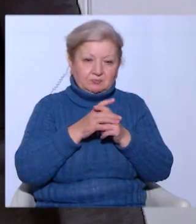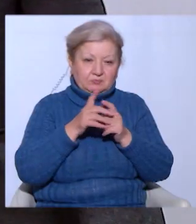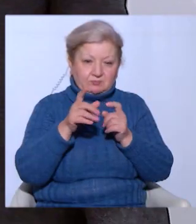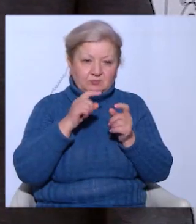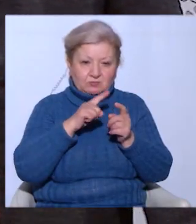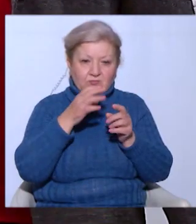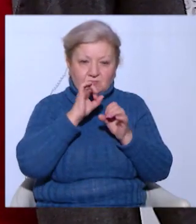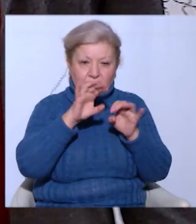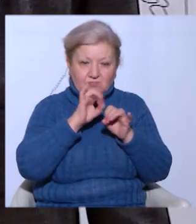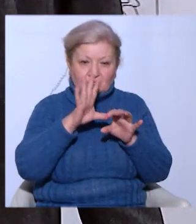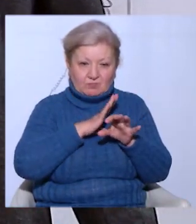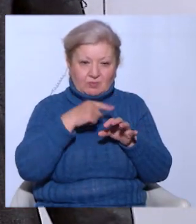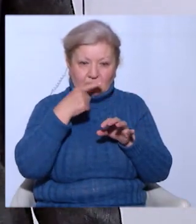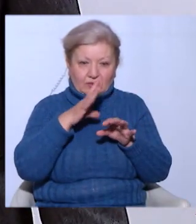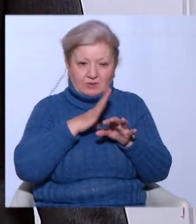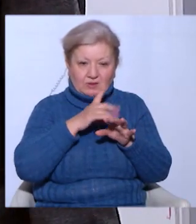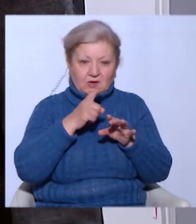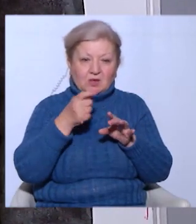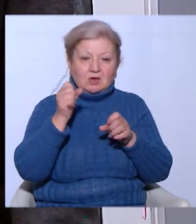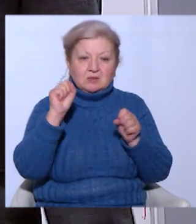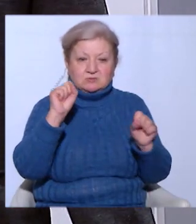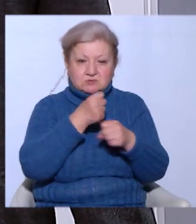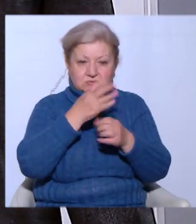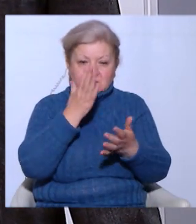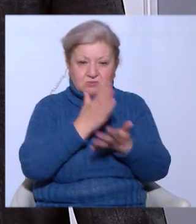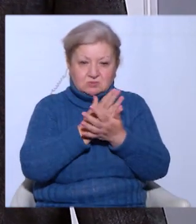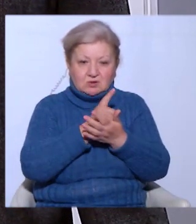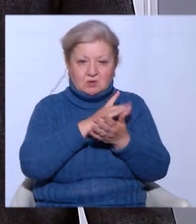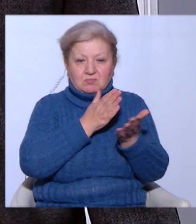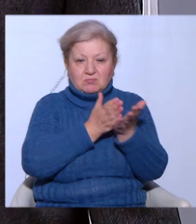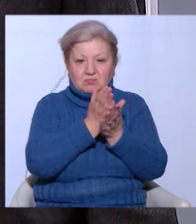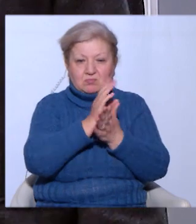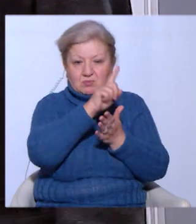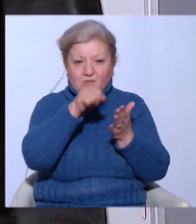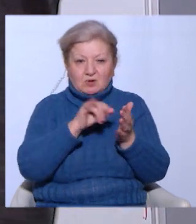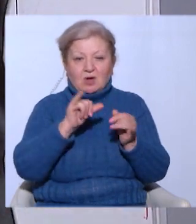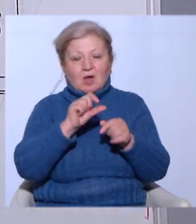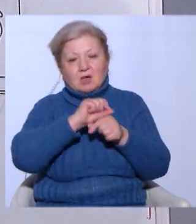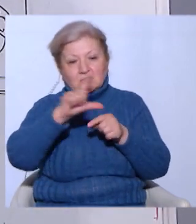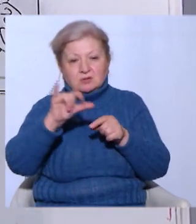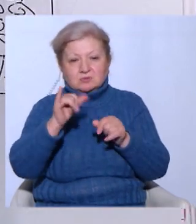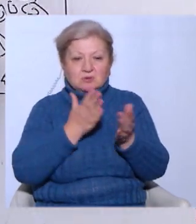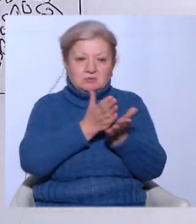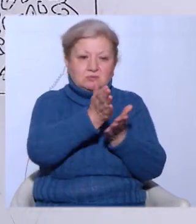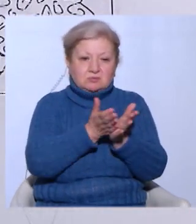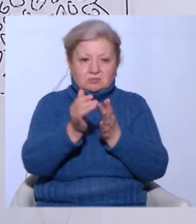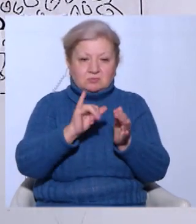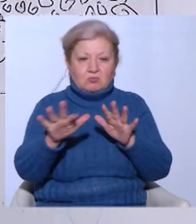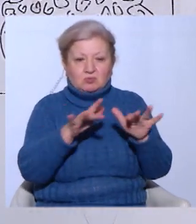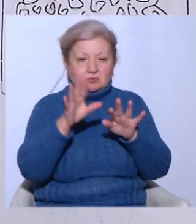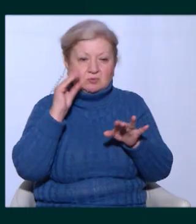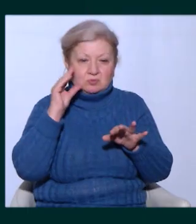ჩვენ თქვით, რომ სიჩქარეს აქვს მხების მიმართულება. საით არის მიმართული აჩქარება მრუდწირული მოძრაობის დროს?